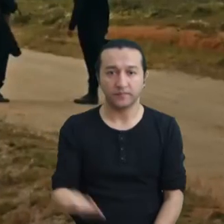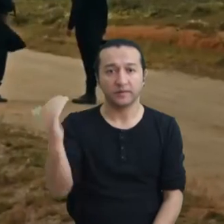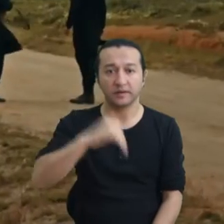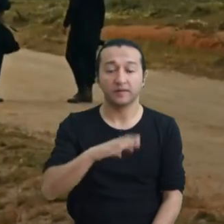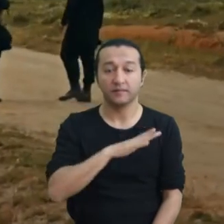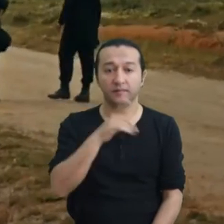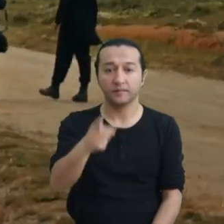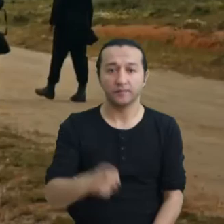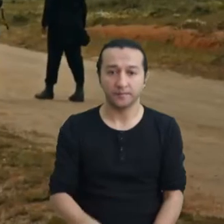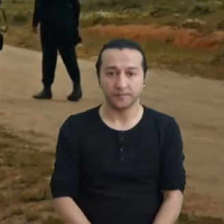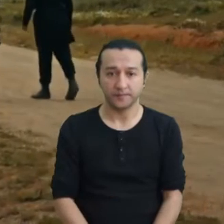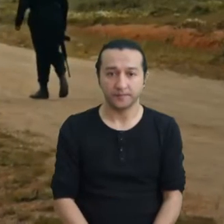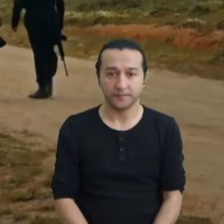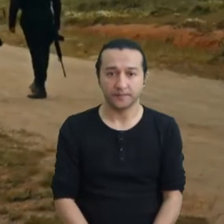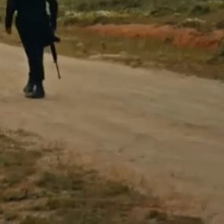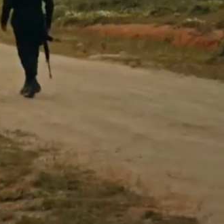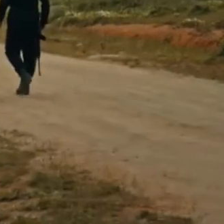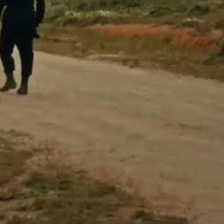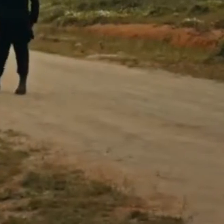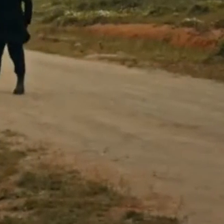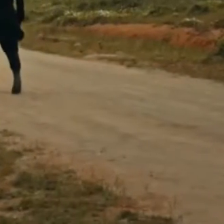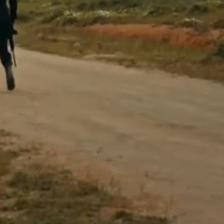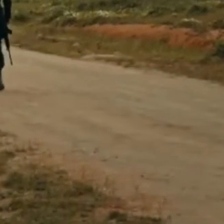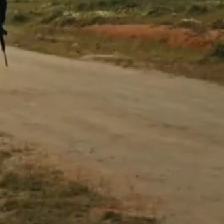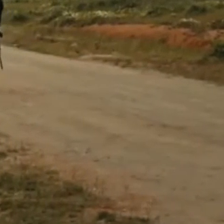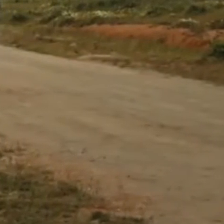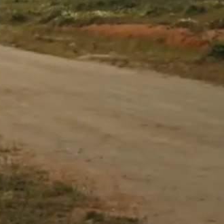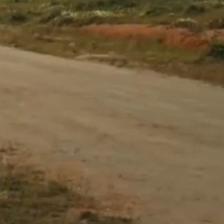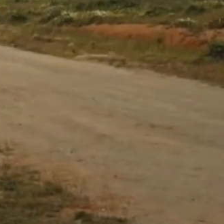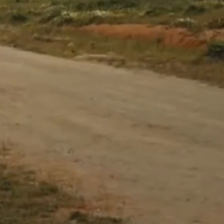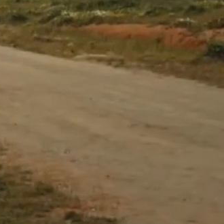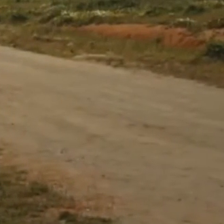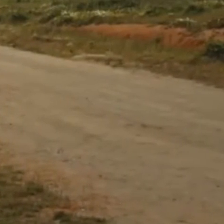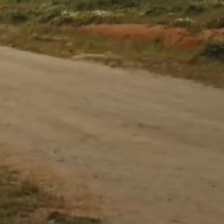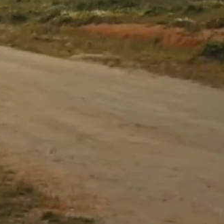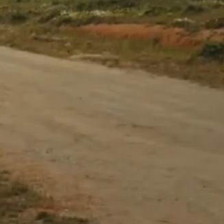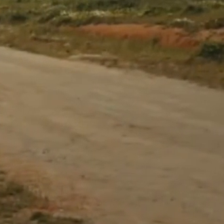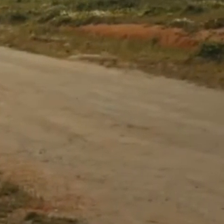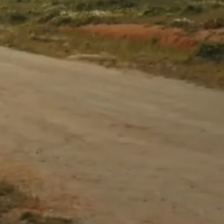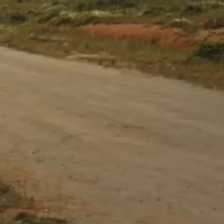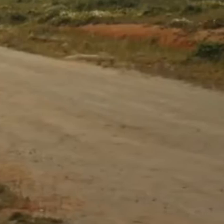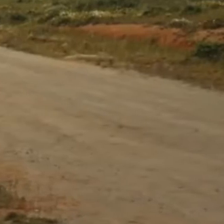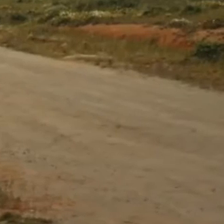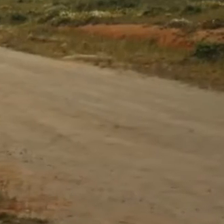Gelen var. Gelen Yusufları sınırdan alan kamyonet. İki asker yolda ileri doğru yürüdüler, diğerleri